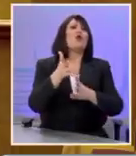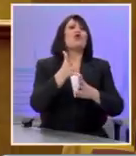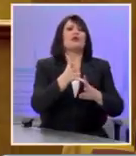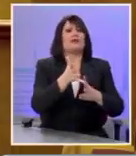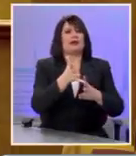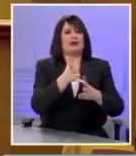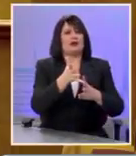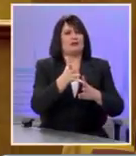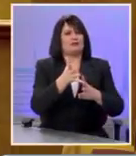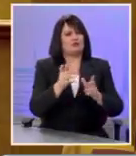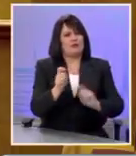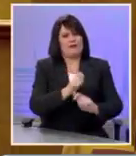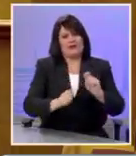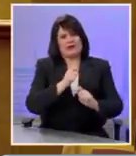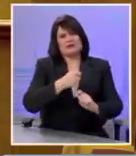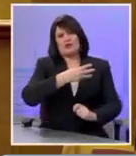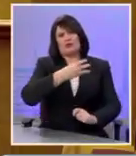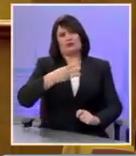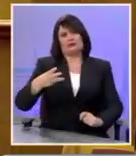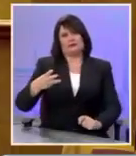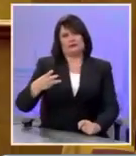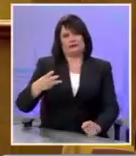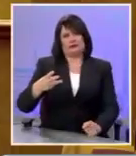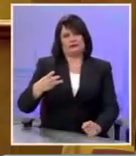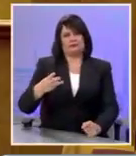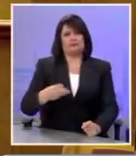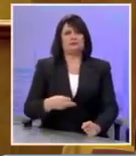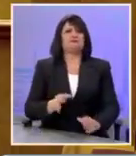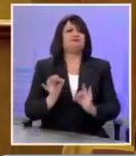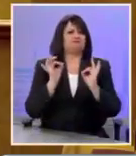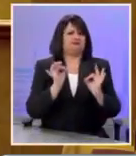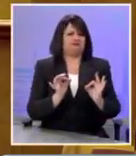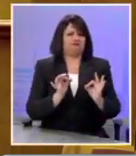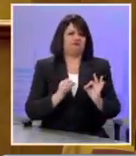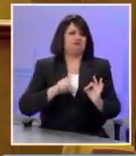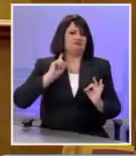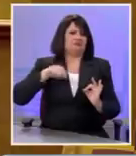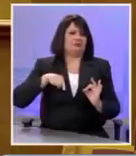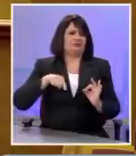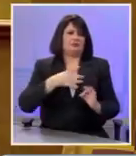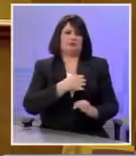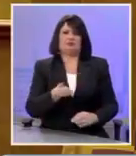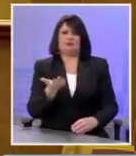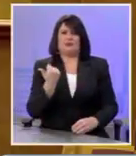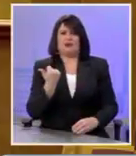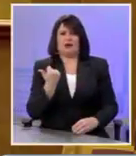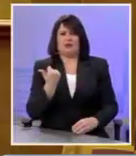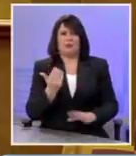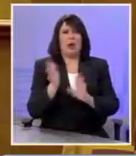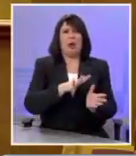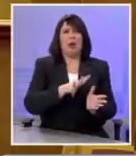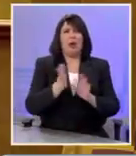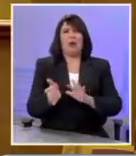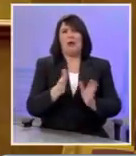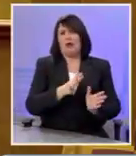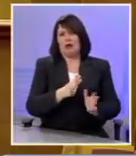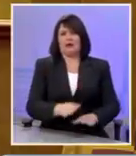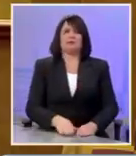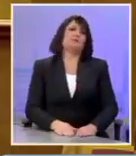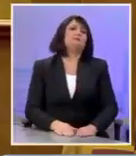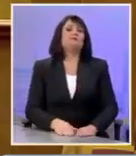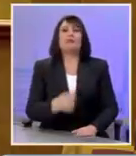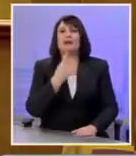έστησε ο ΣΥΡΙΖΑ. Αναδεικνύει την ασυνέπεια και την αναξιοπιστία τους. Διαλύει το